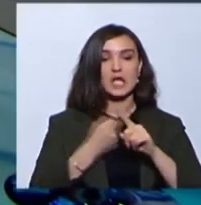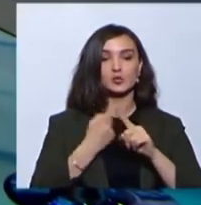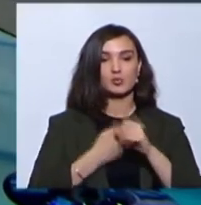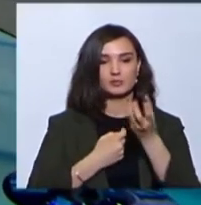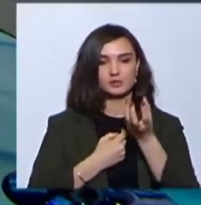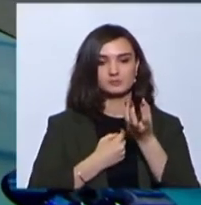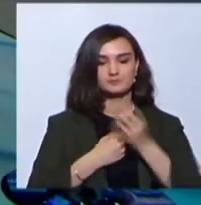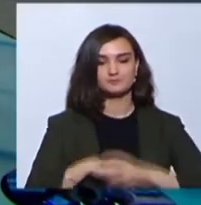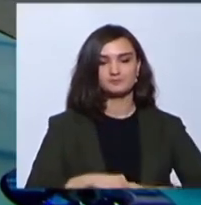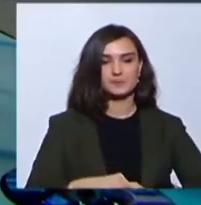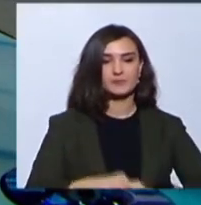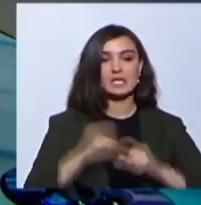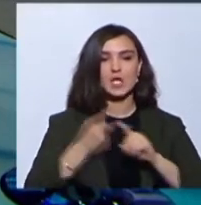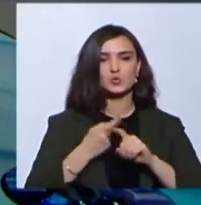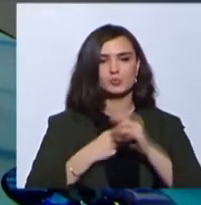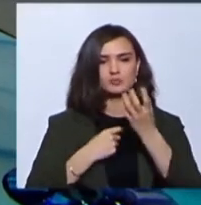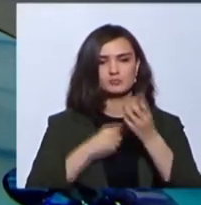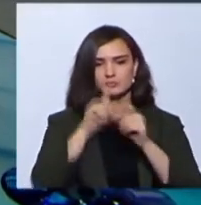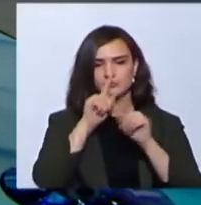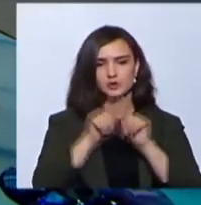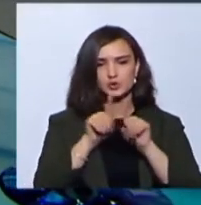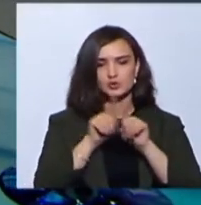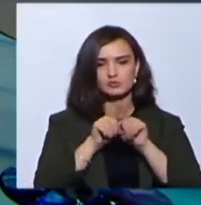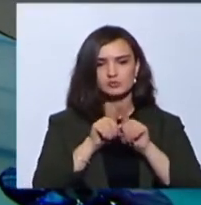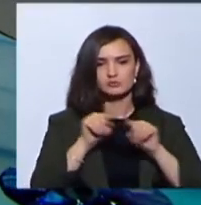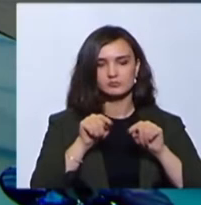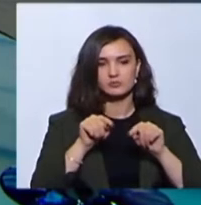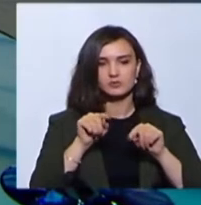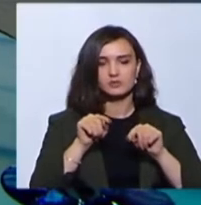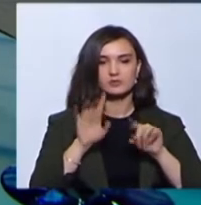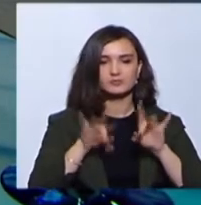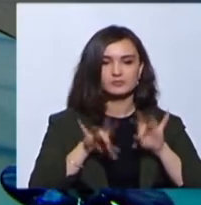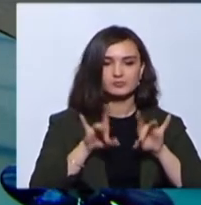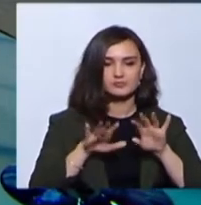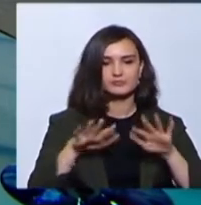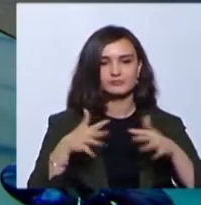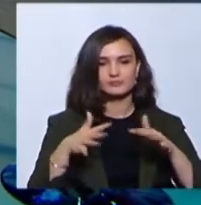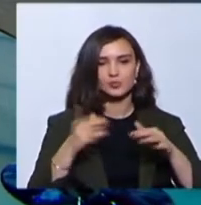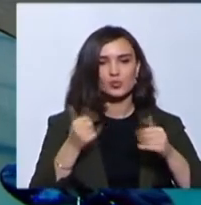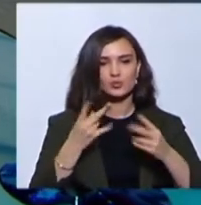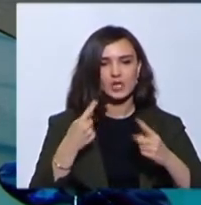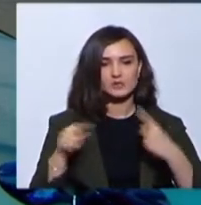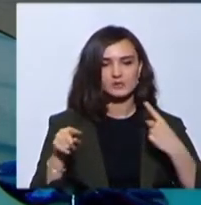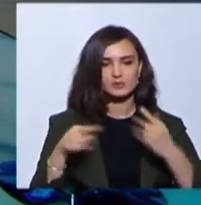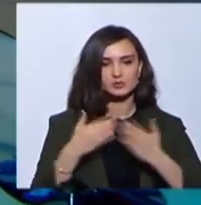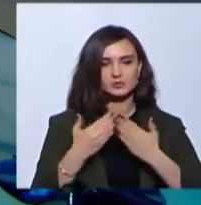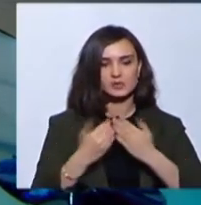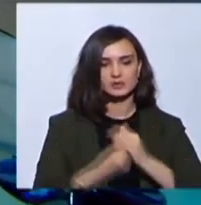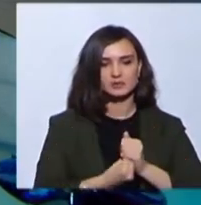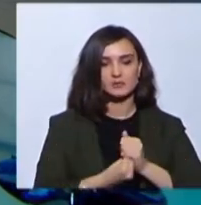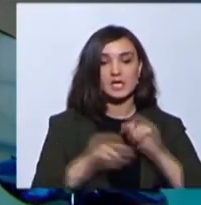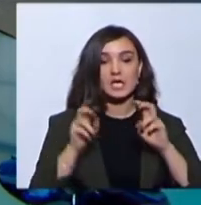შემთხვევაში, მოდით ვთქვათ, კარტოფილი თითქოს სხვადასხვა დამუშავებით როგორ უნდა განსხვავდებოდეს ერთმანეთისაგან.